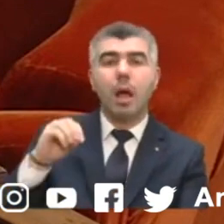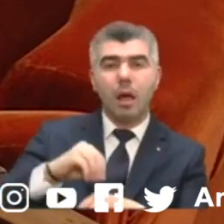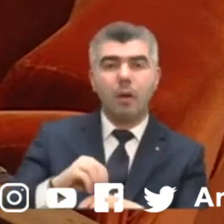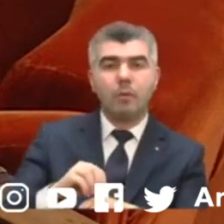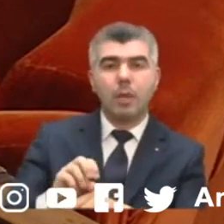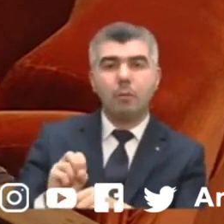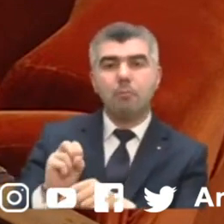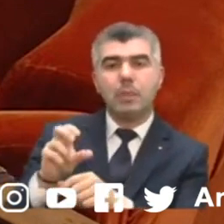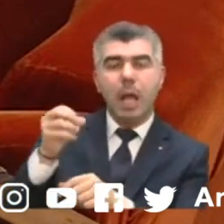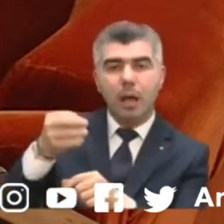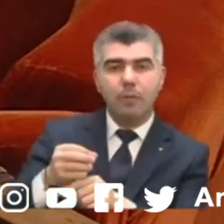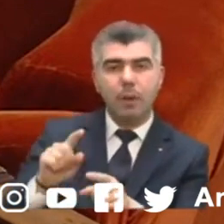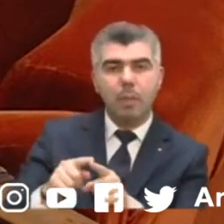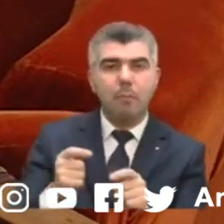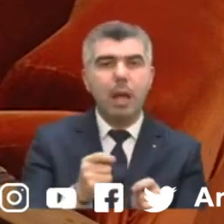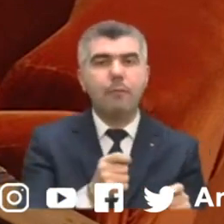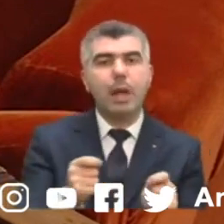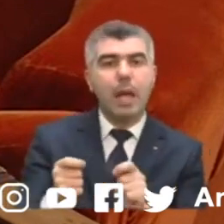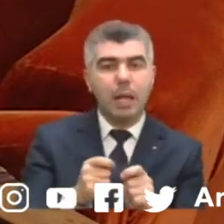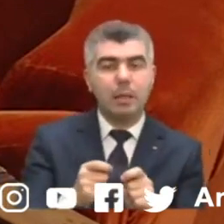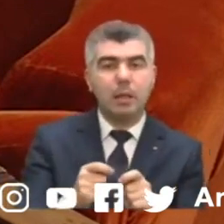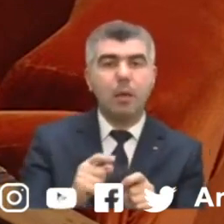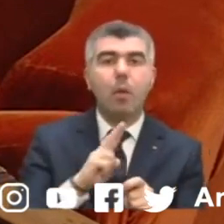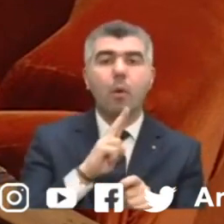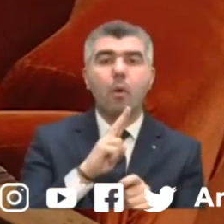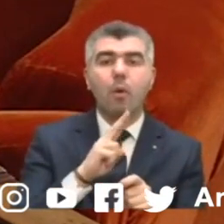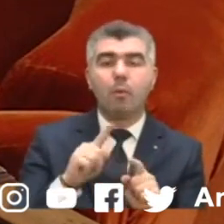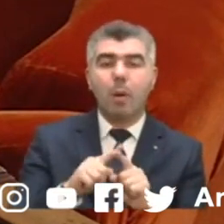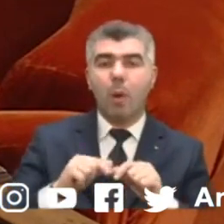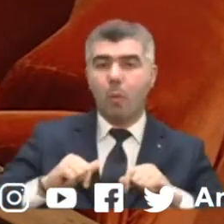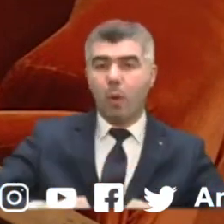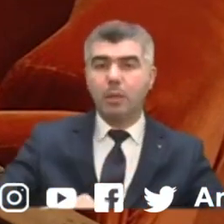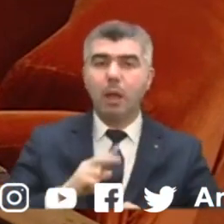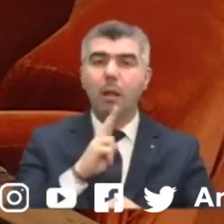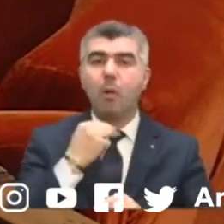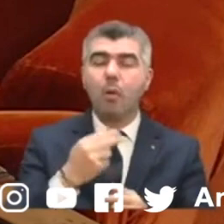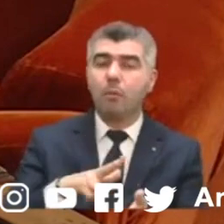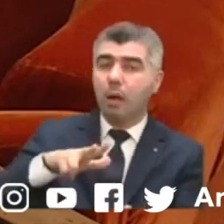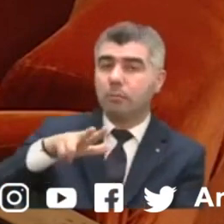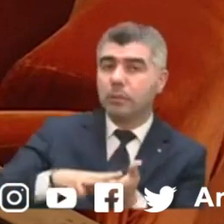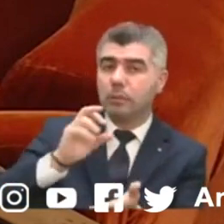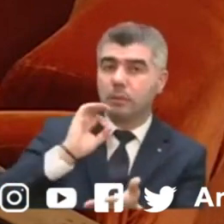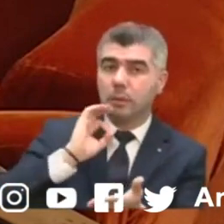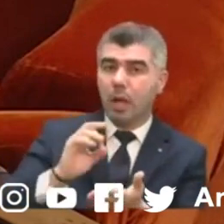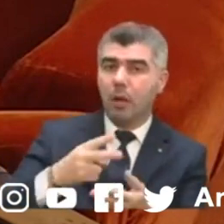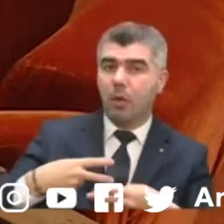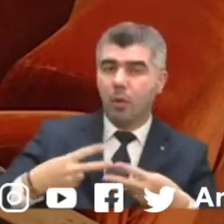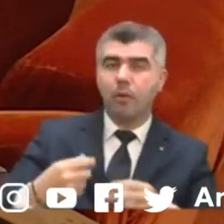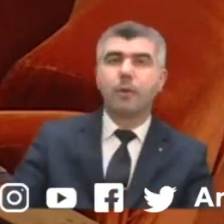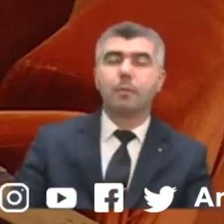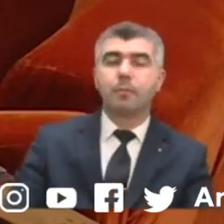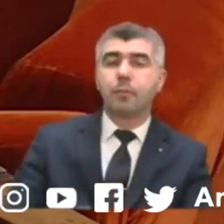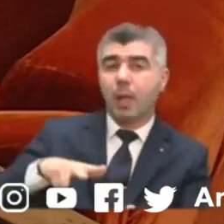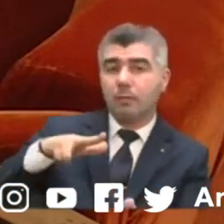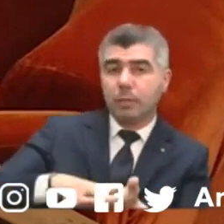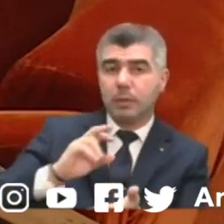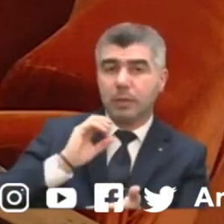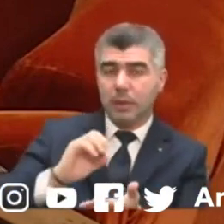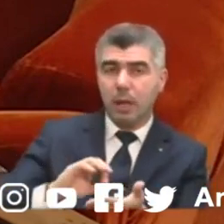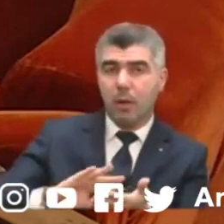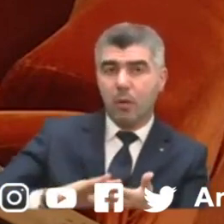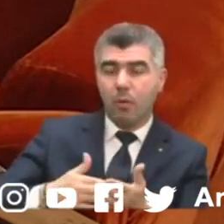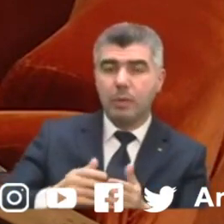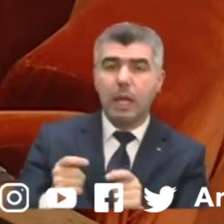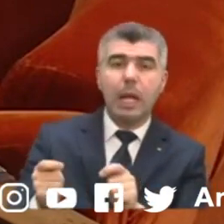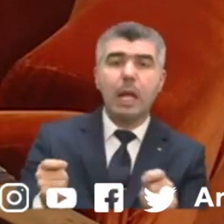الاستثنائية خلال الأعياد والمواسم وضعت الوزارة مسطرة مبسطة باش ننحو هذه الرخص. والإشارة فقد بلغ عدد الرخص الاستثنائية المنوحة خلال